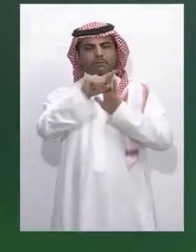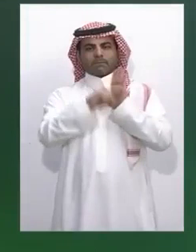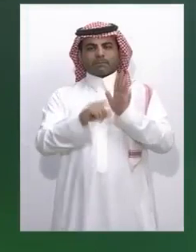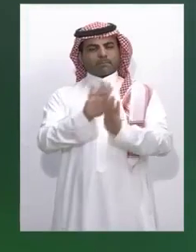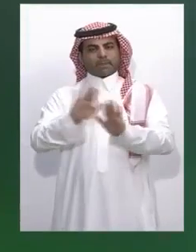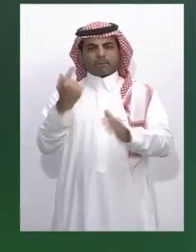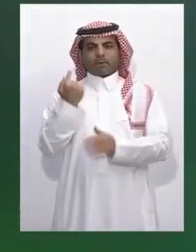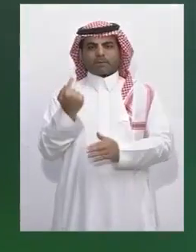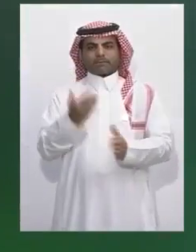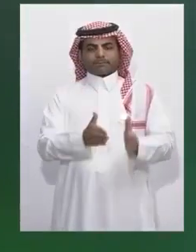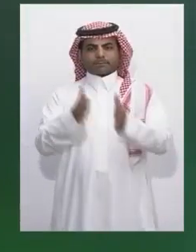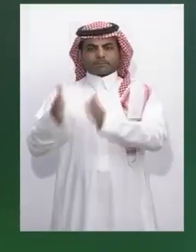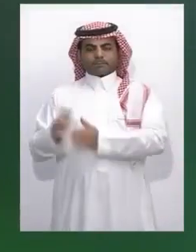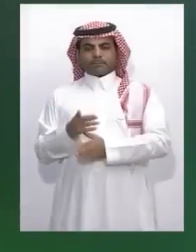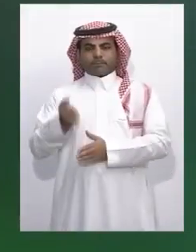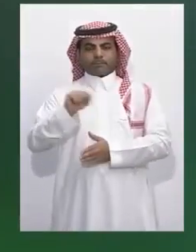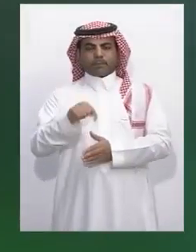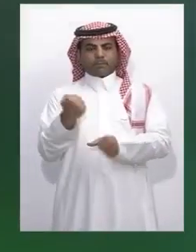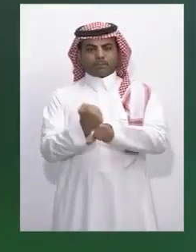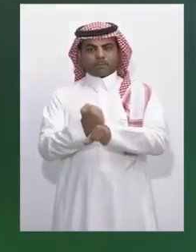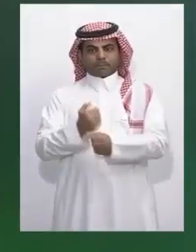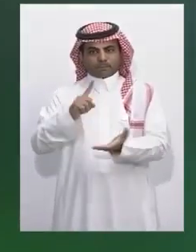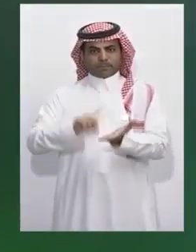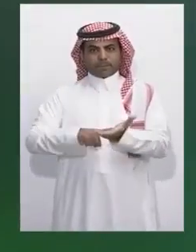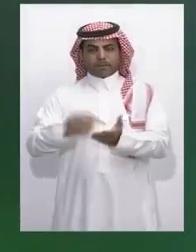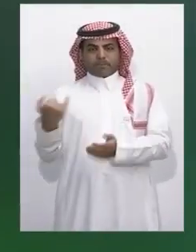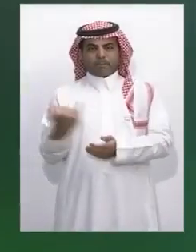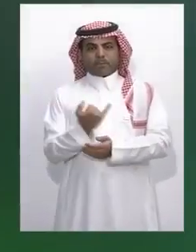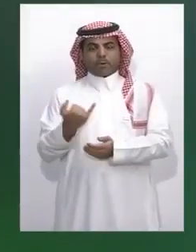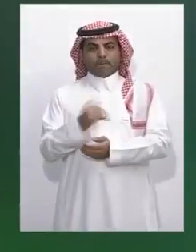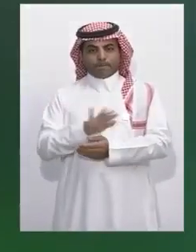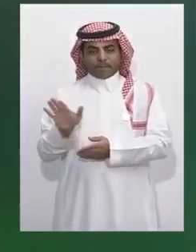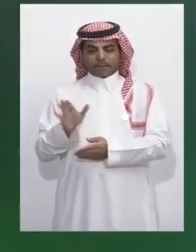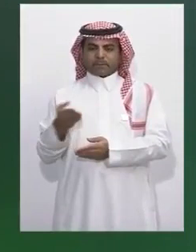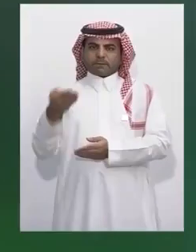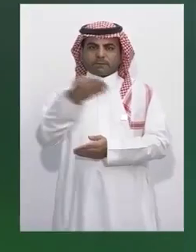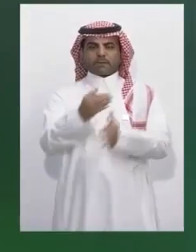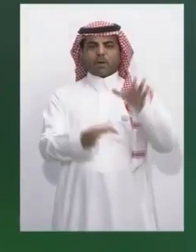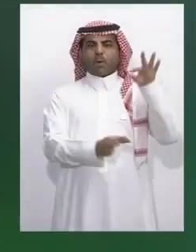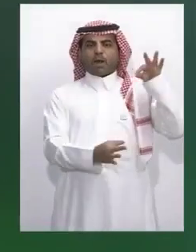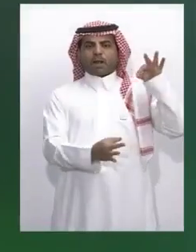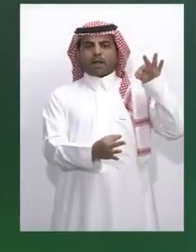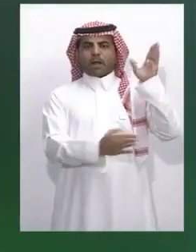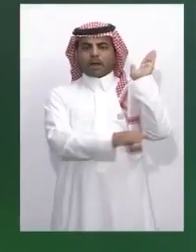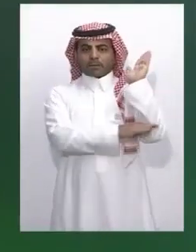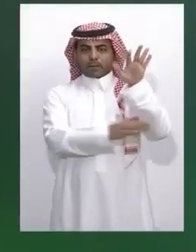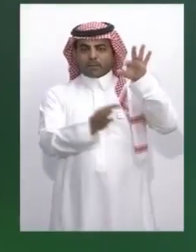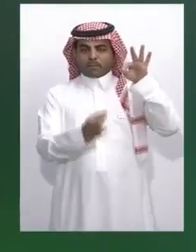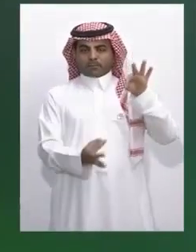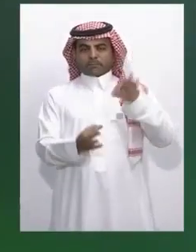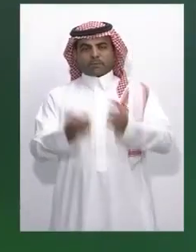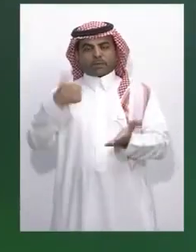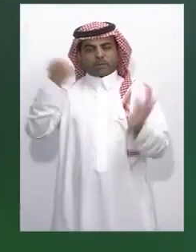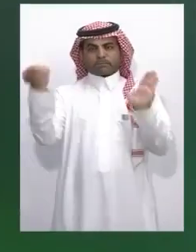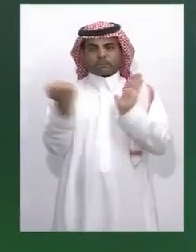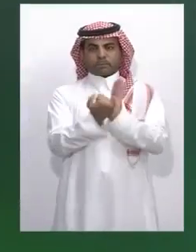بها، للذين تتطلب حاجة العمل الفعلية الضرورية والملحة حصولهم عليها، وتوثق التصاريح من قبل